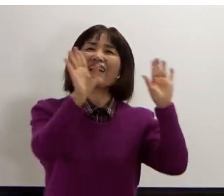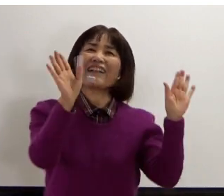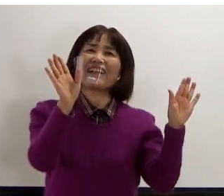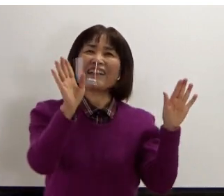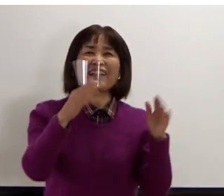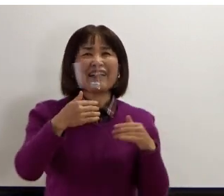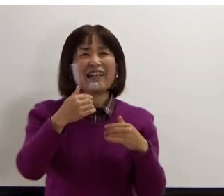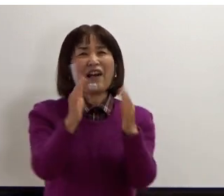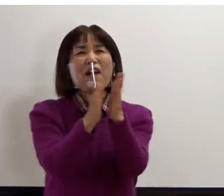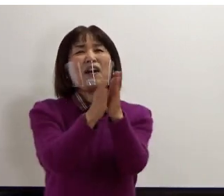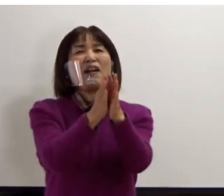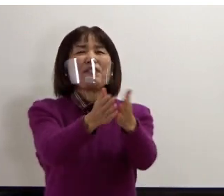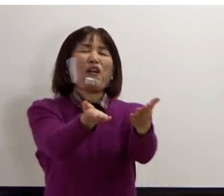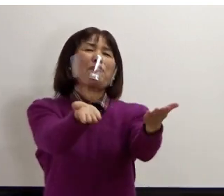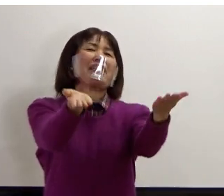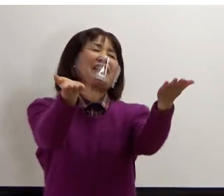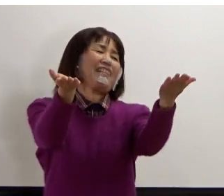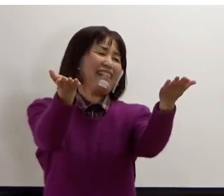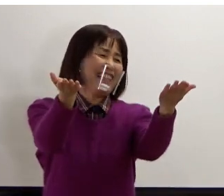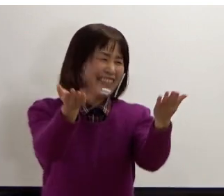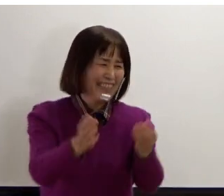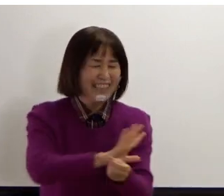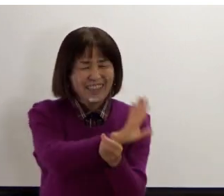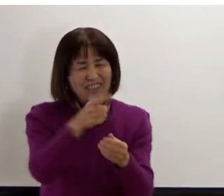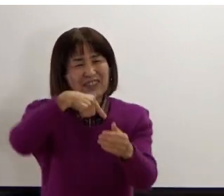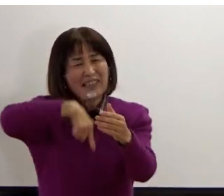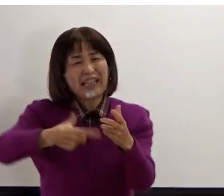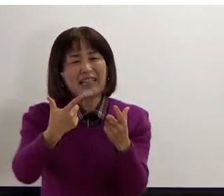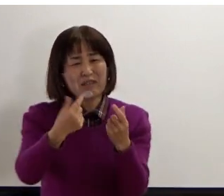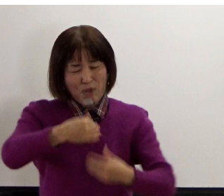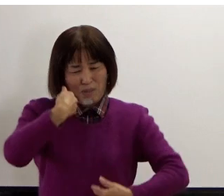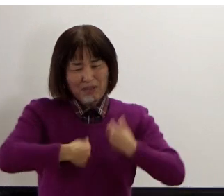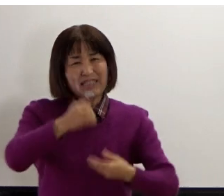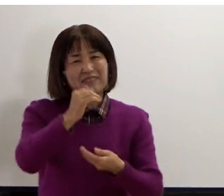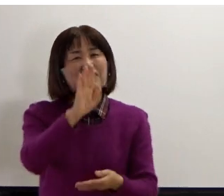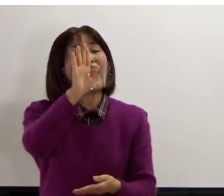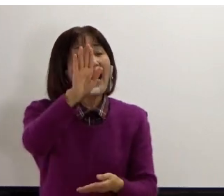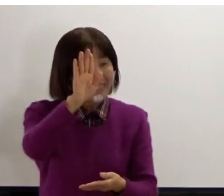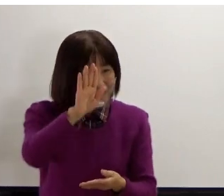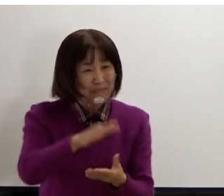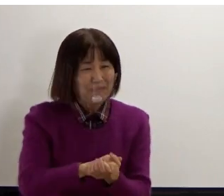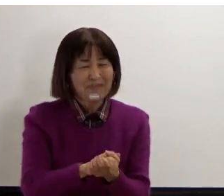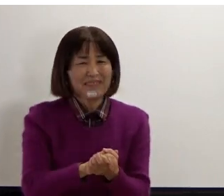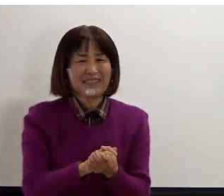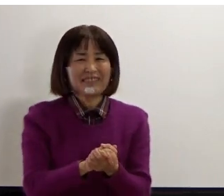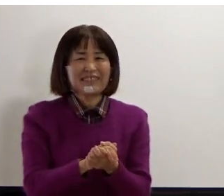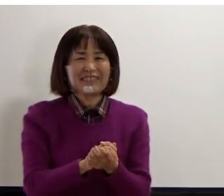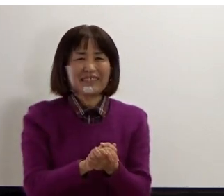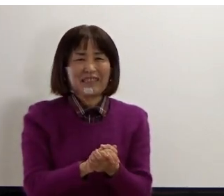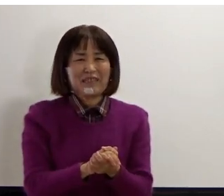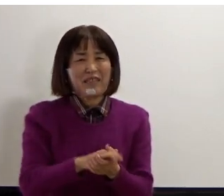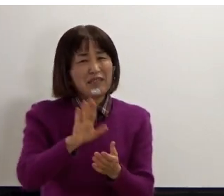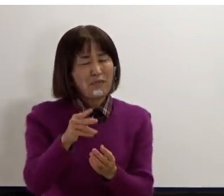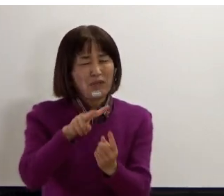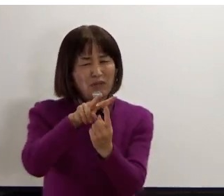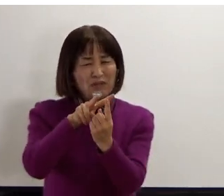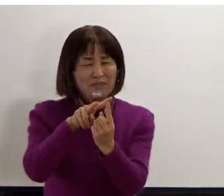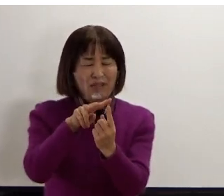日も乾杯の温度でそれ言ったんですけど、もう2020年は2人が結婚した年だということでね、